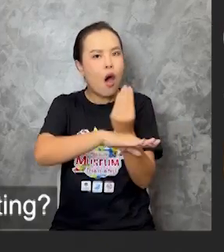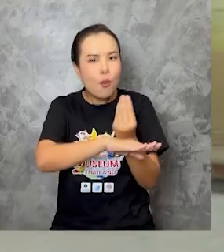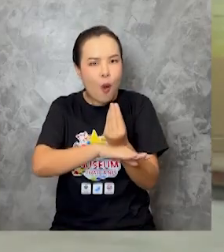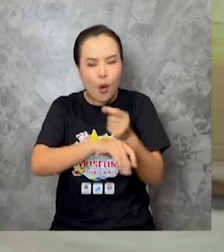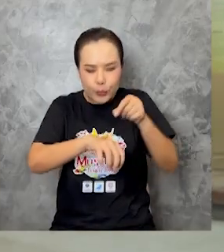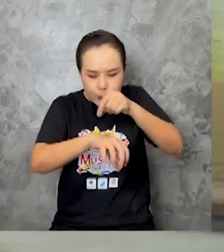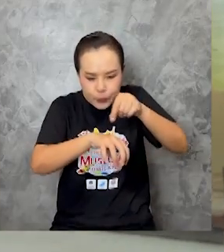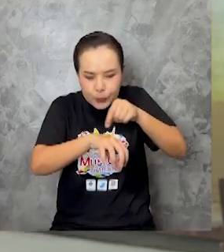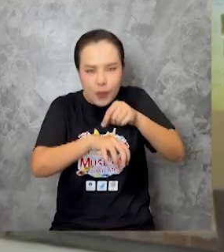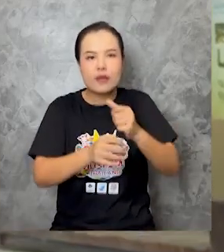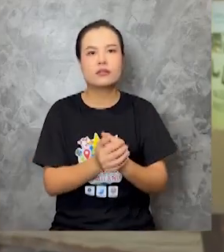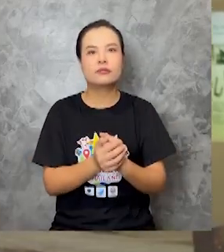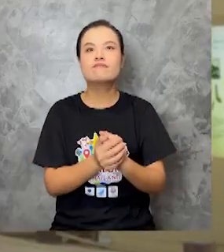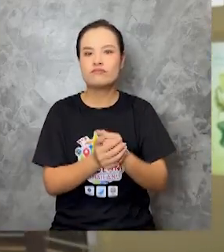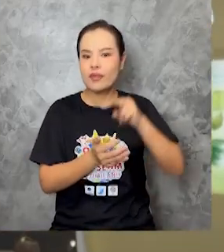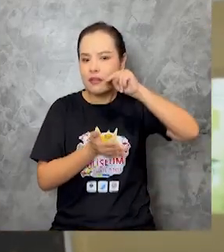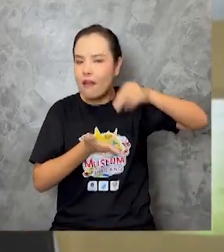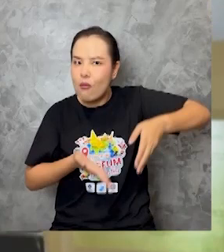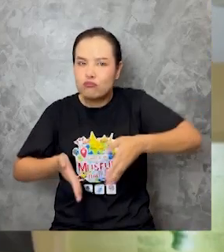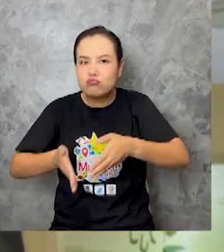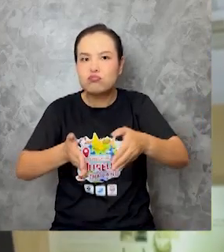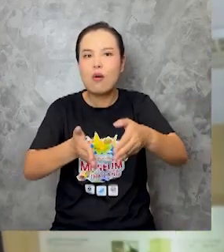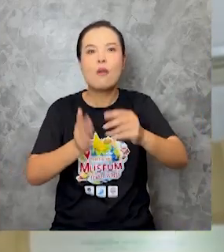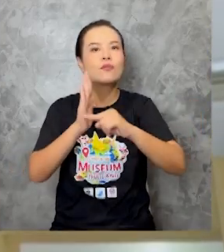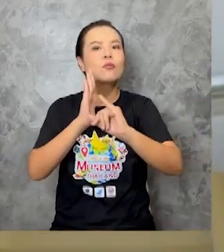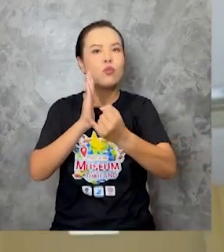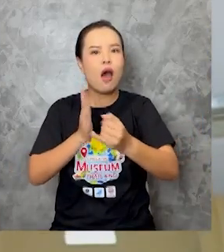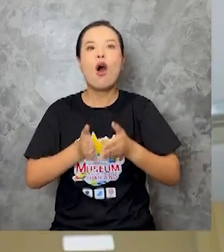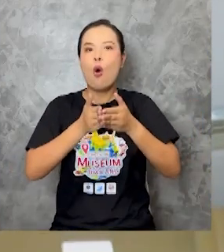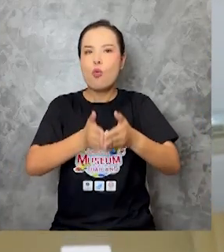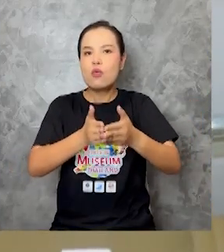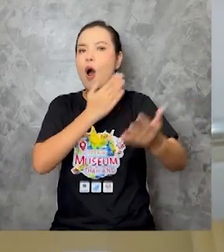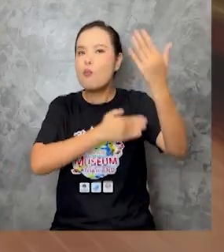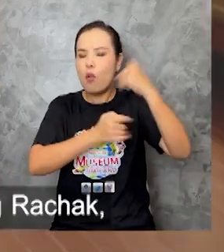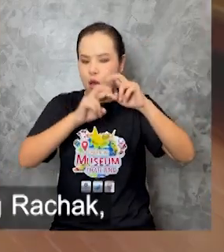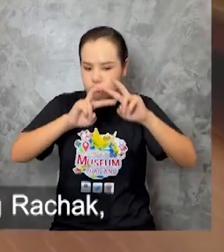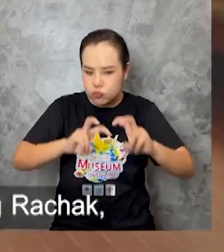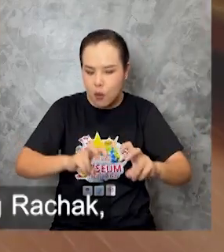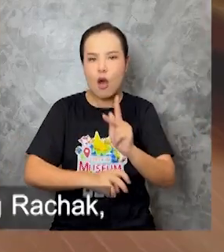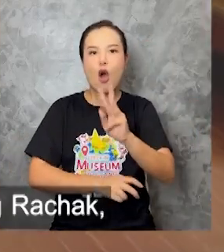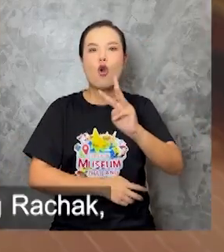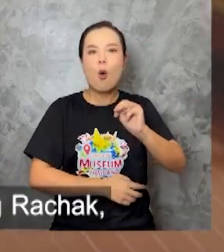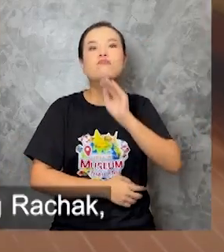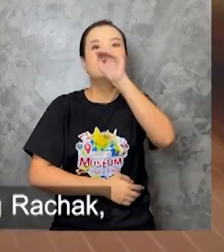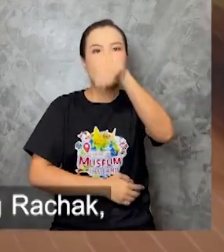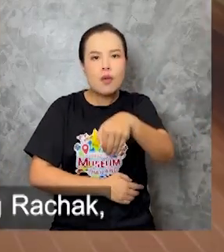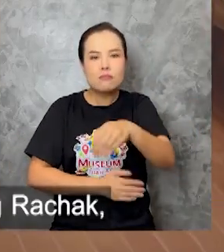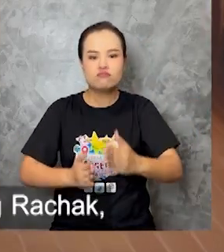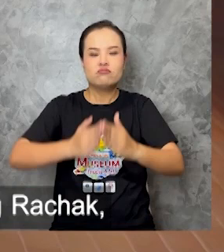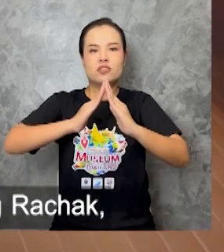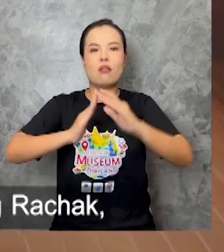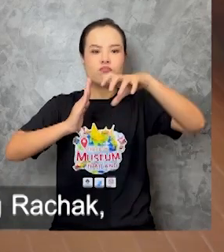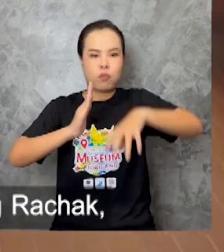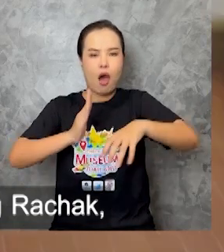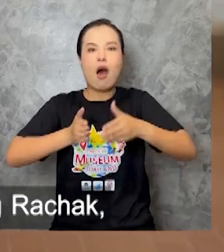เป็นไงอันที่สองอยากแนะนำเนี่ยทางจังหวัดจันทบุรีนะครับด้วยความโชคดีนะครับได้ค้นพบซากเรือโบราณนะครับกับเรียนว่ากรมศิลป์นะครับเป็นคนมาจัดตั้งพิพิธ